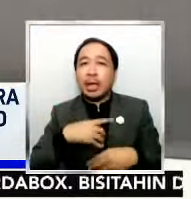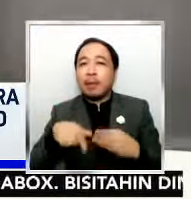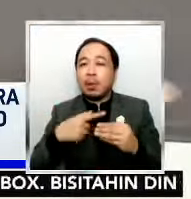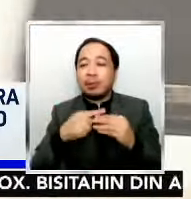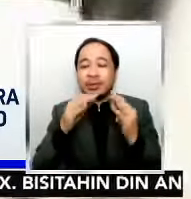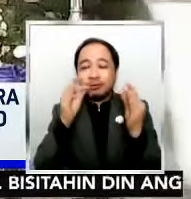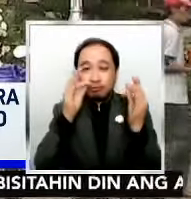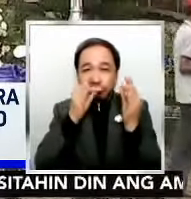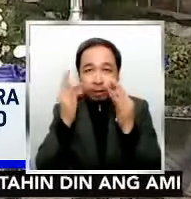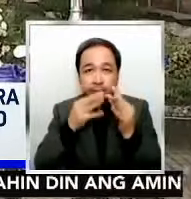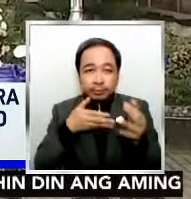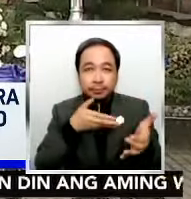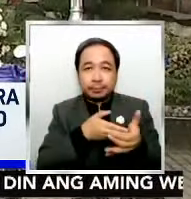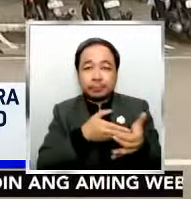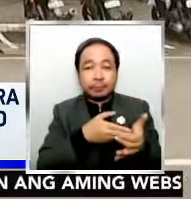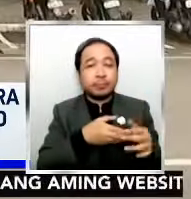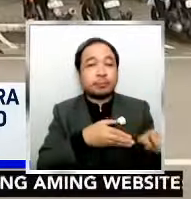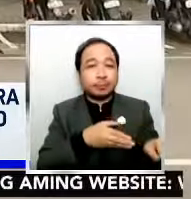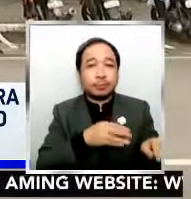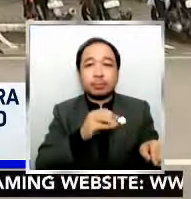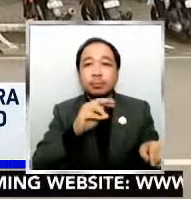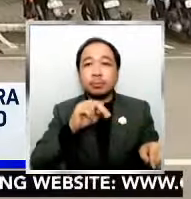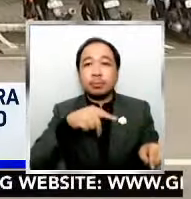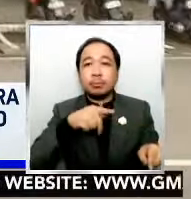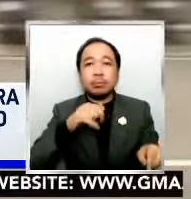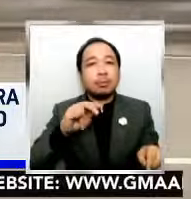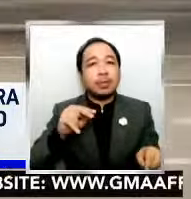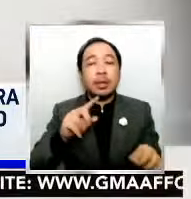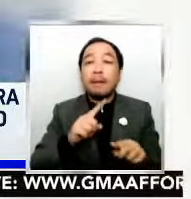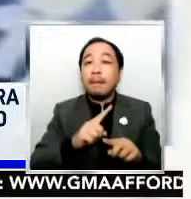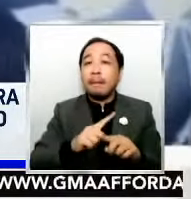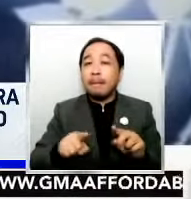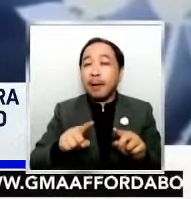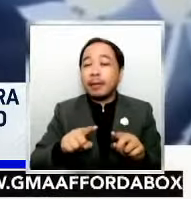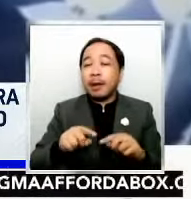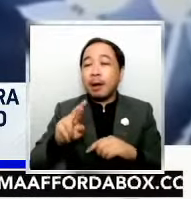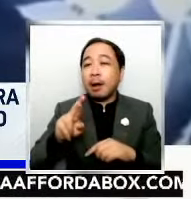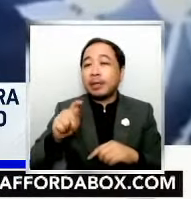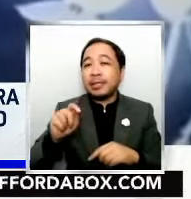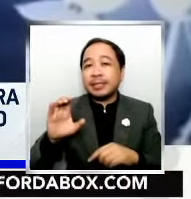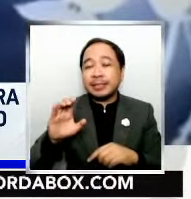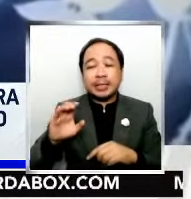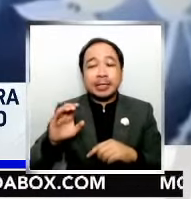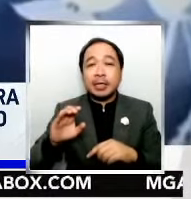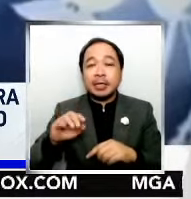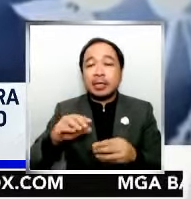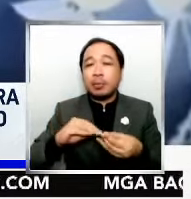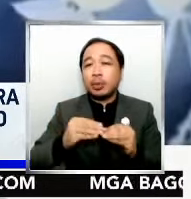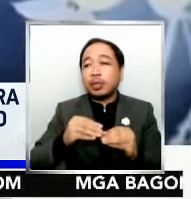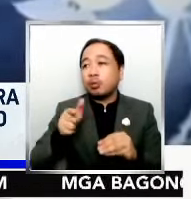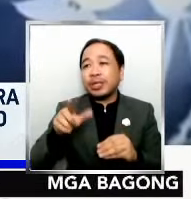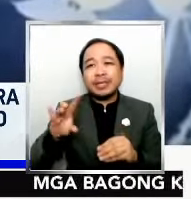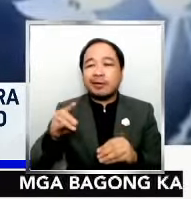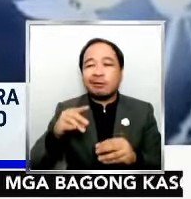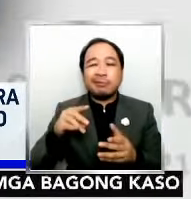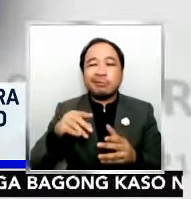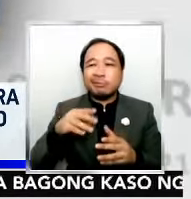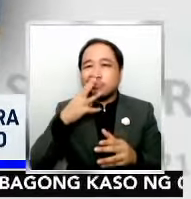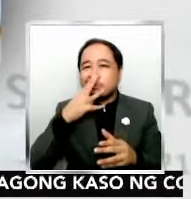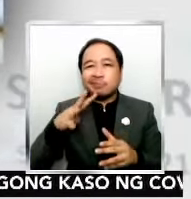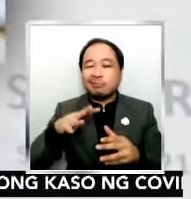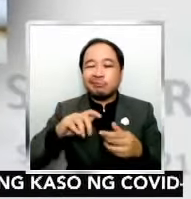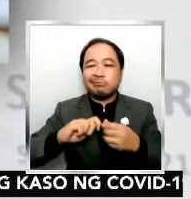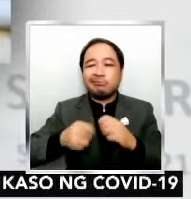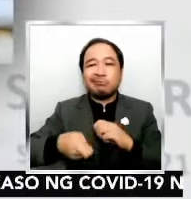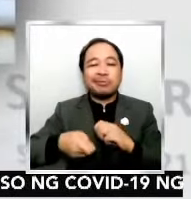ito ibinasura ng La Union Regional Trial Court Branch 27. Ipinunto nitong hindi nasunod ang chain of custody ng ebidensya dahil